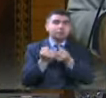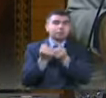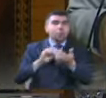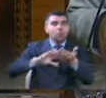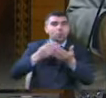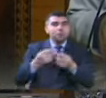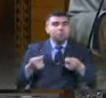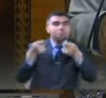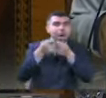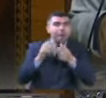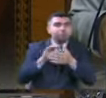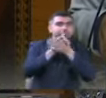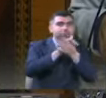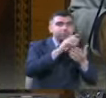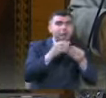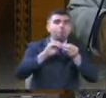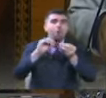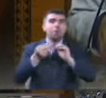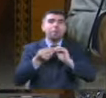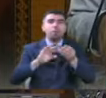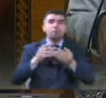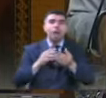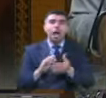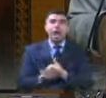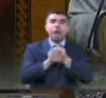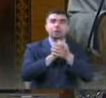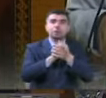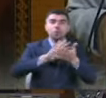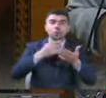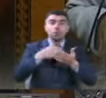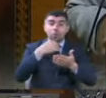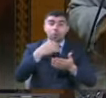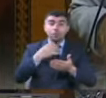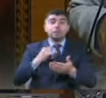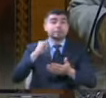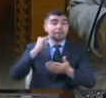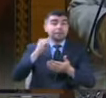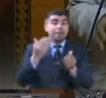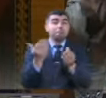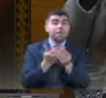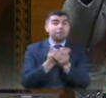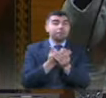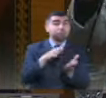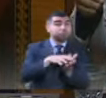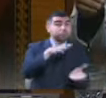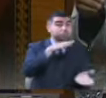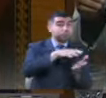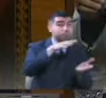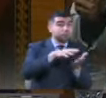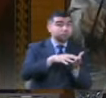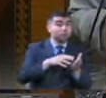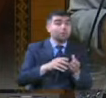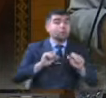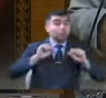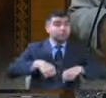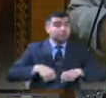بتعبئة جماعية لحل الإشكالات الكبرى. مسؤولية خاصة فيما يتعلق بالملفات الكبرى التي انكبت عليها هذه